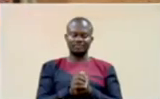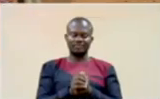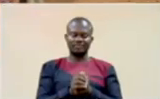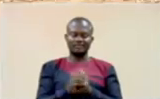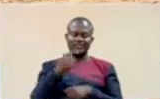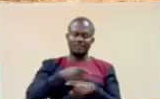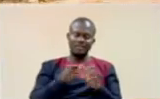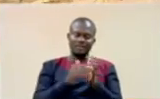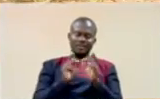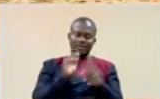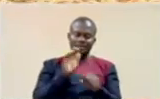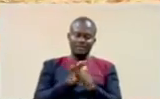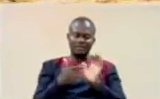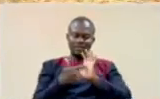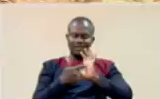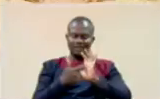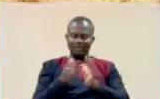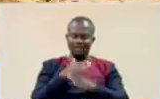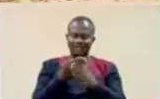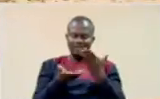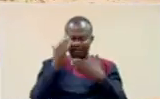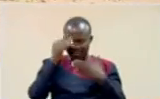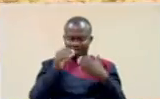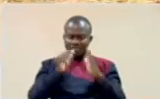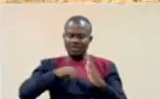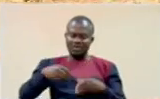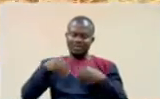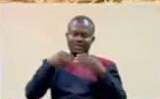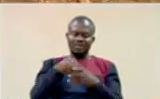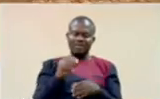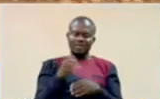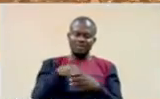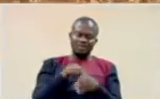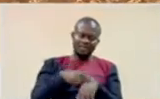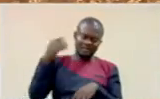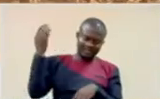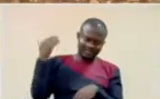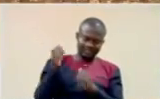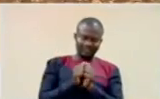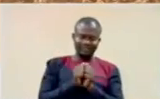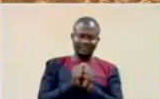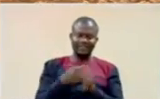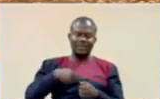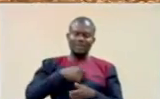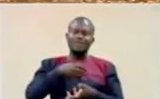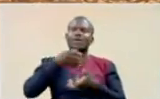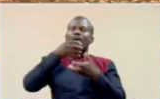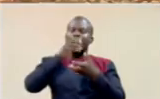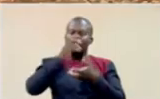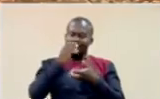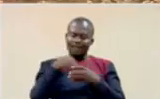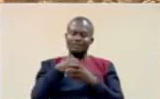Ni umunsi kandi benshi bemezaga ko warangwaga no gusangira kuko nta muntu wimanaga Noheli muri icyo gihe. Ni uko kera twaranywaga